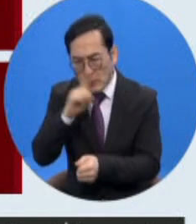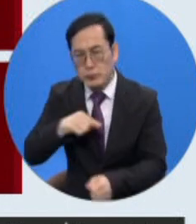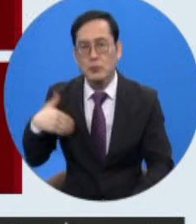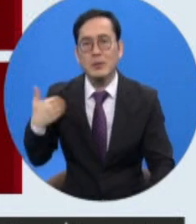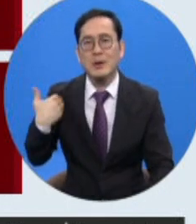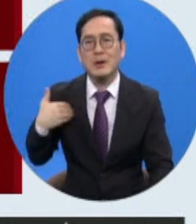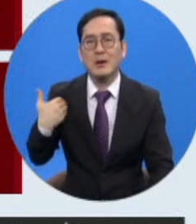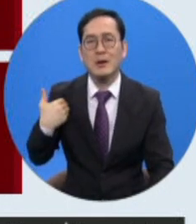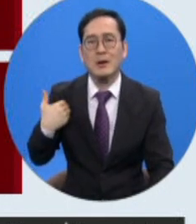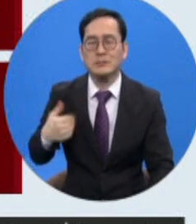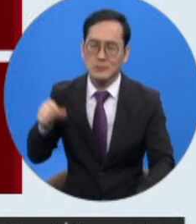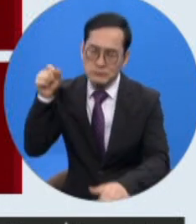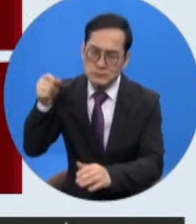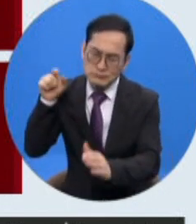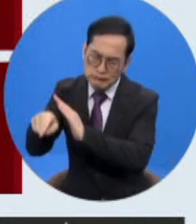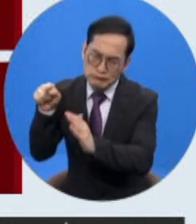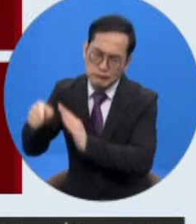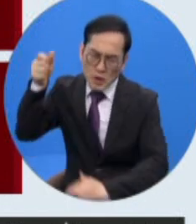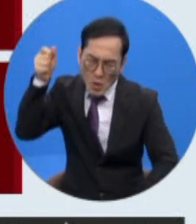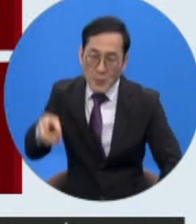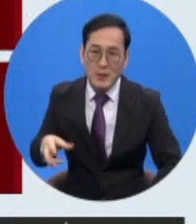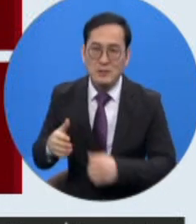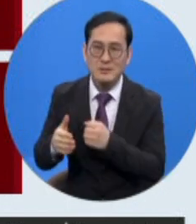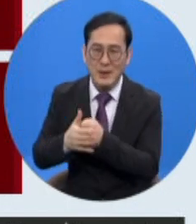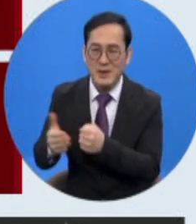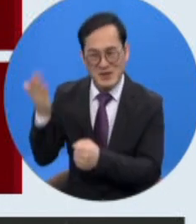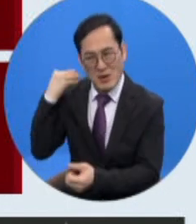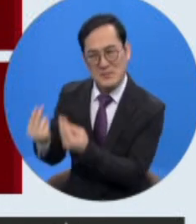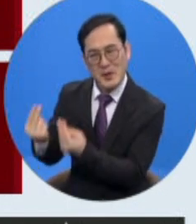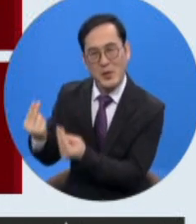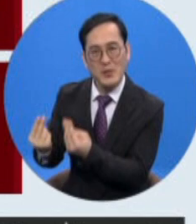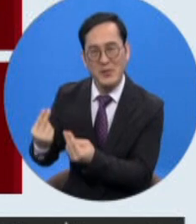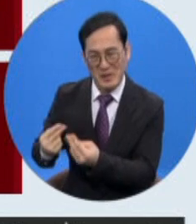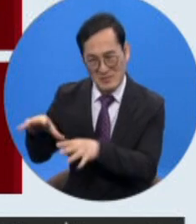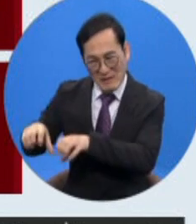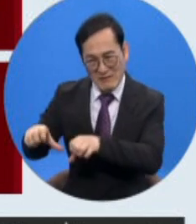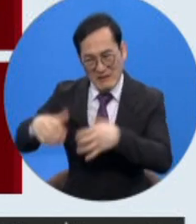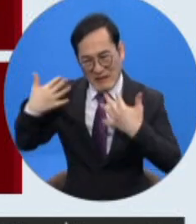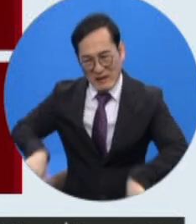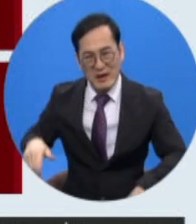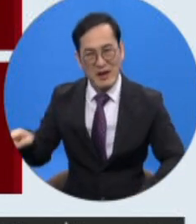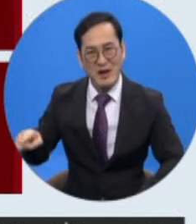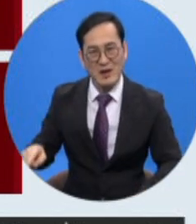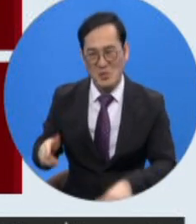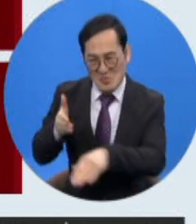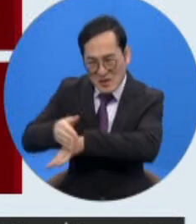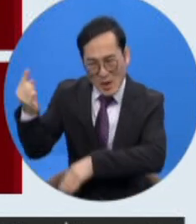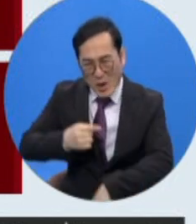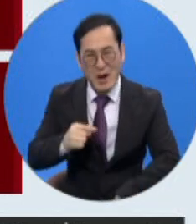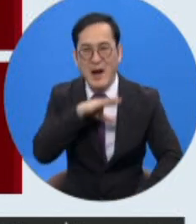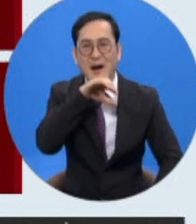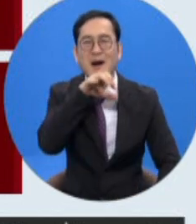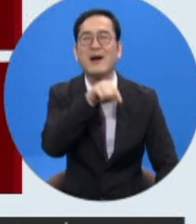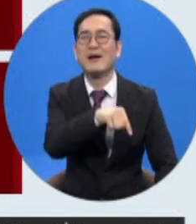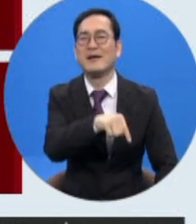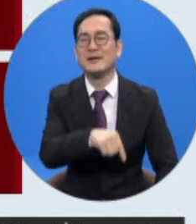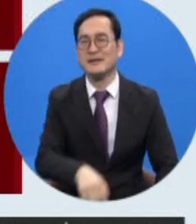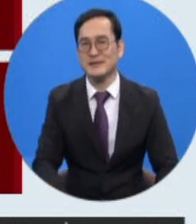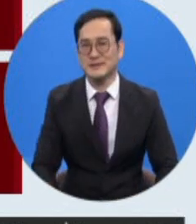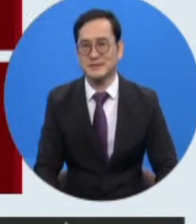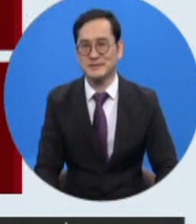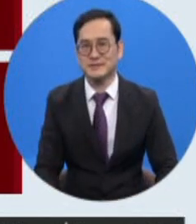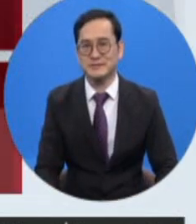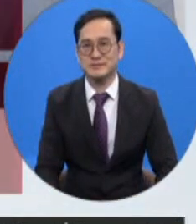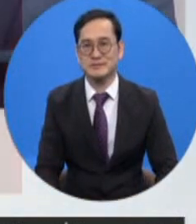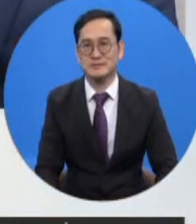생각할 때 광고 문구 자체가 100% 그 행위를 한다고 볼 수 없고 그러니까 우리가 추정은 할 수 있지만